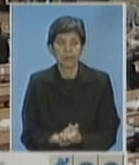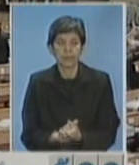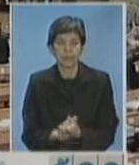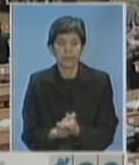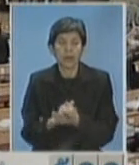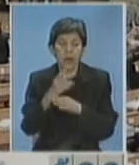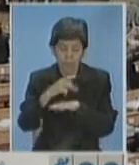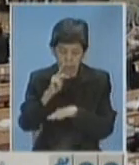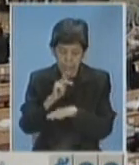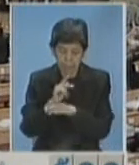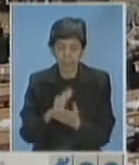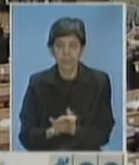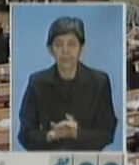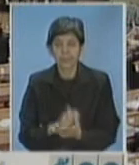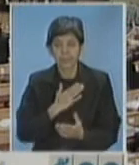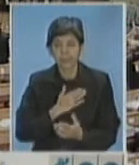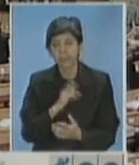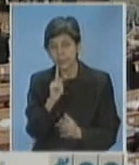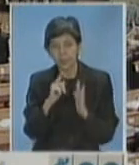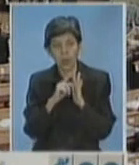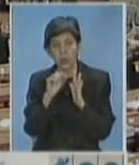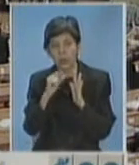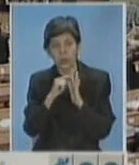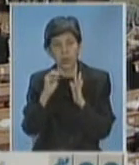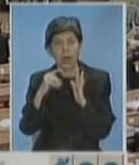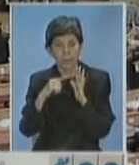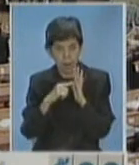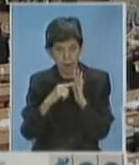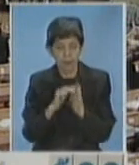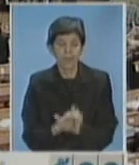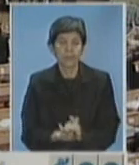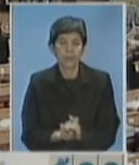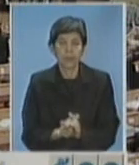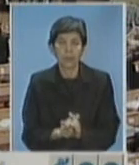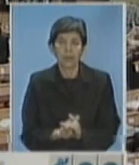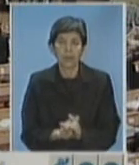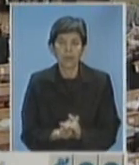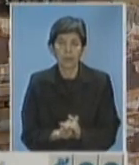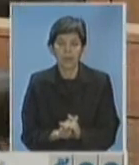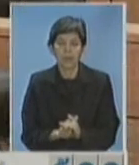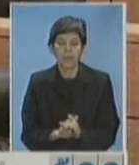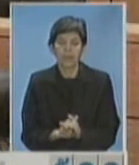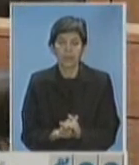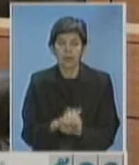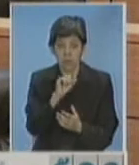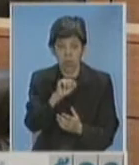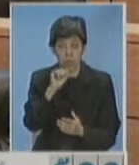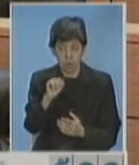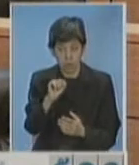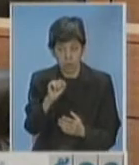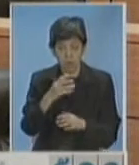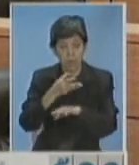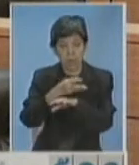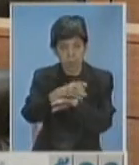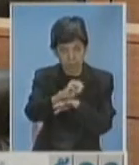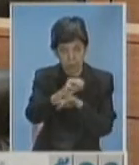กราบเรียนท่านประธานที่เคารพดิฉันกุสุมาวรติสิริโกมุตสมาชิกสภาผู้แทนราษฎรจังหวัดมหาส